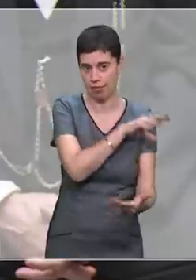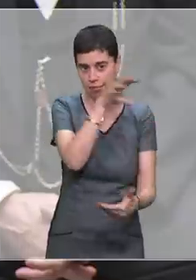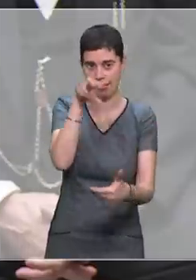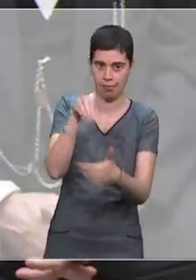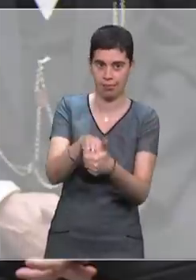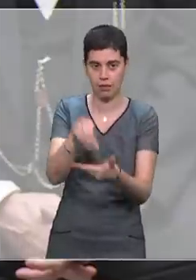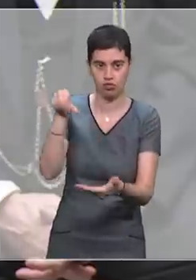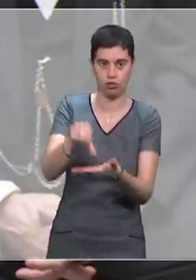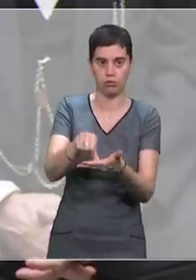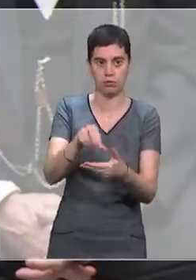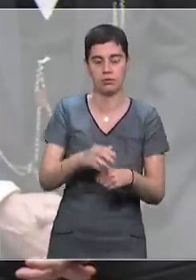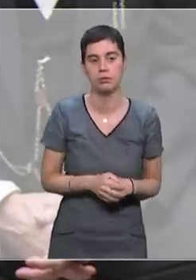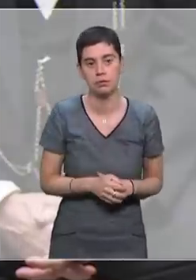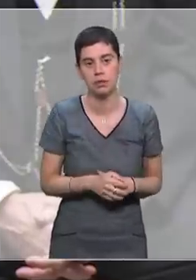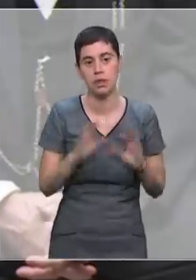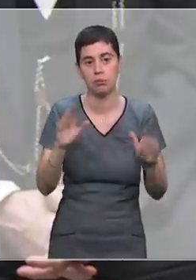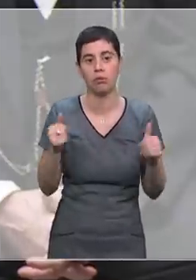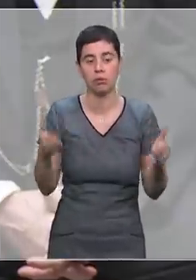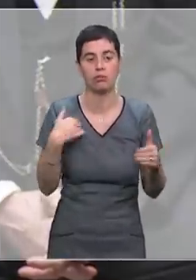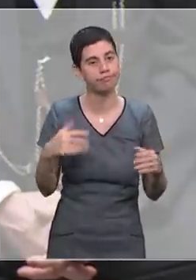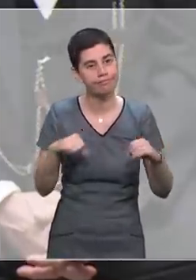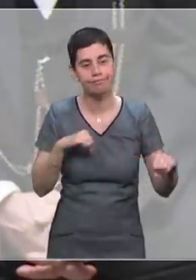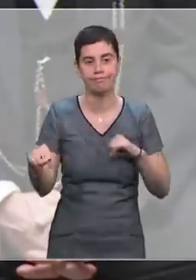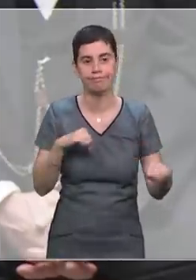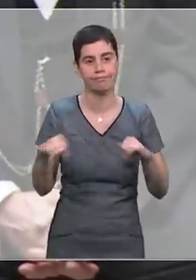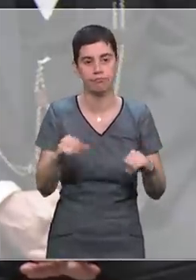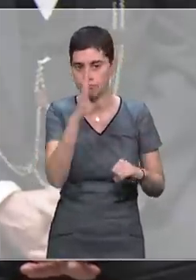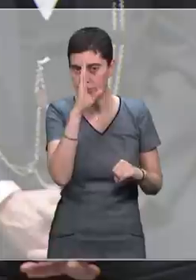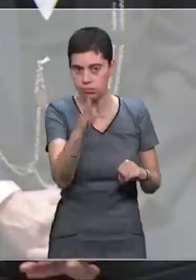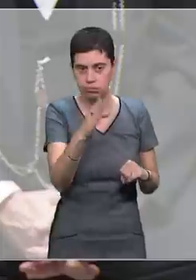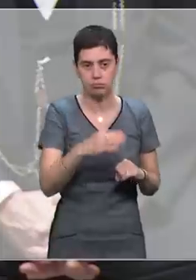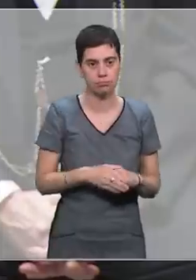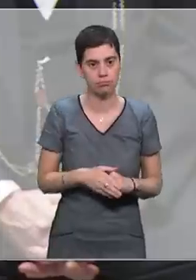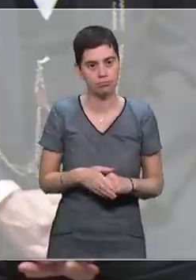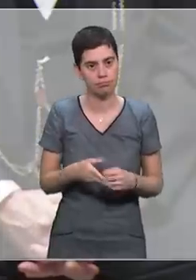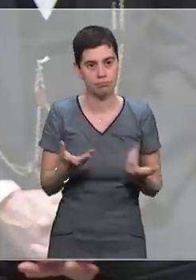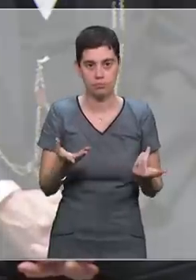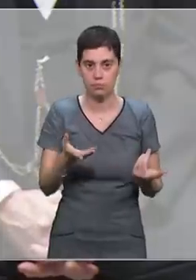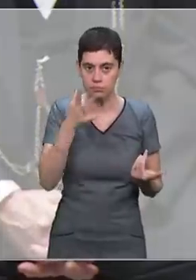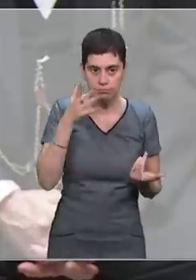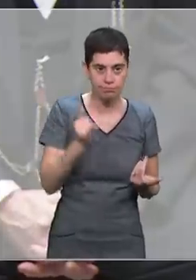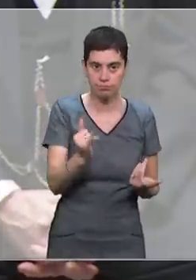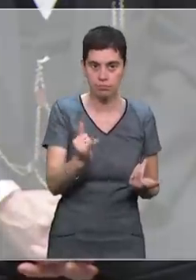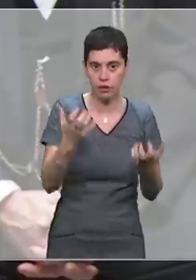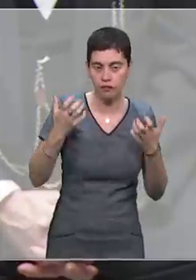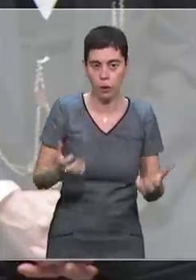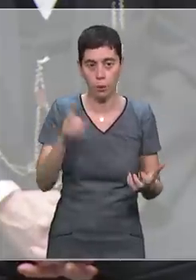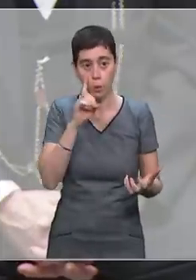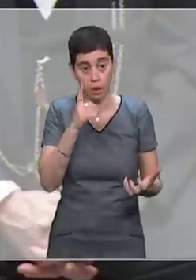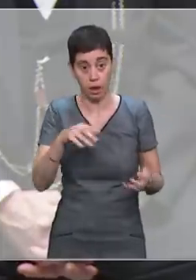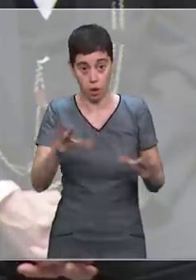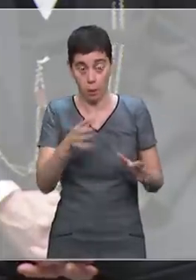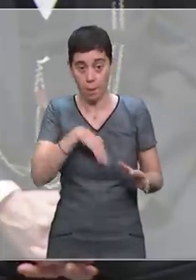chances. C'est pourquoi nous agissons de manière résolue, déterminée, notamment grâce à la stratégie